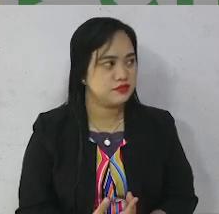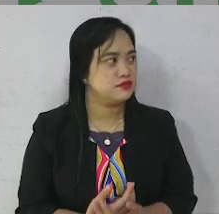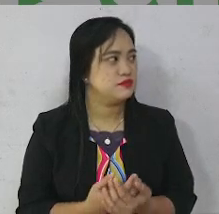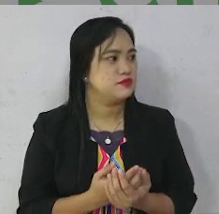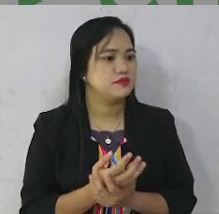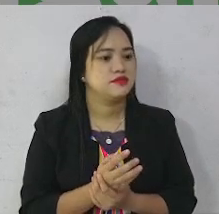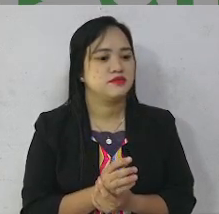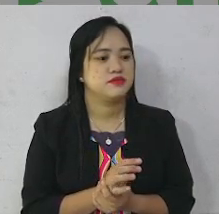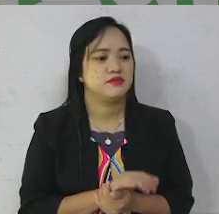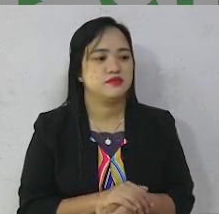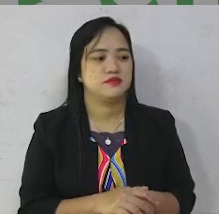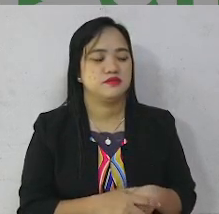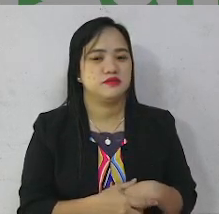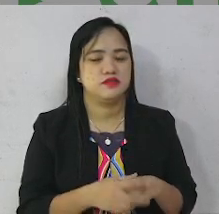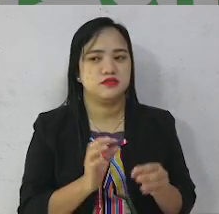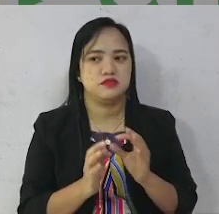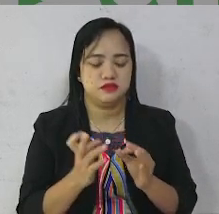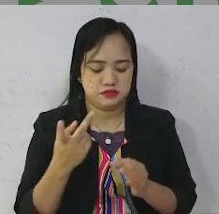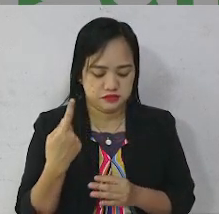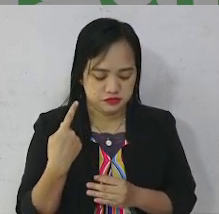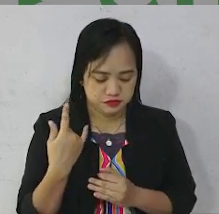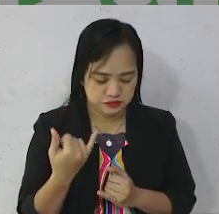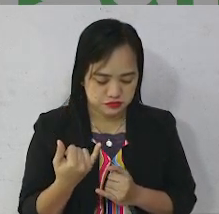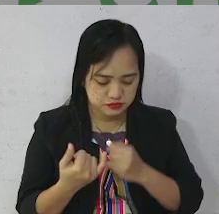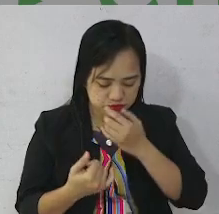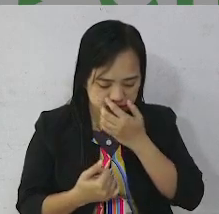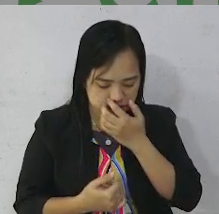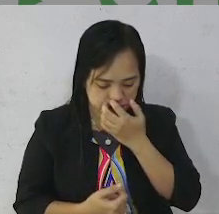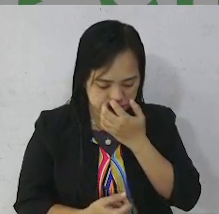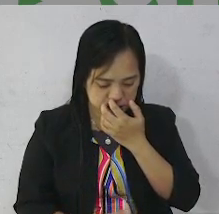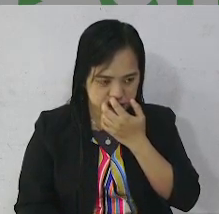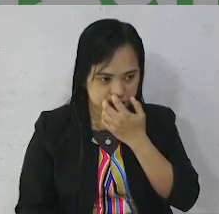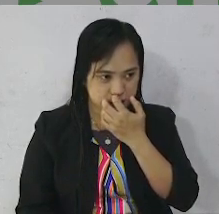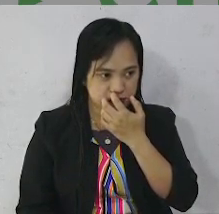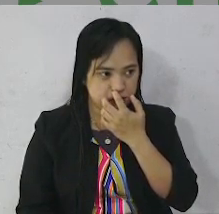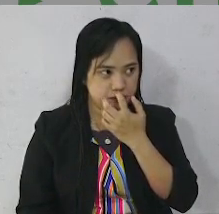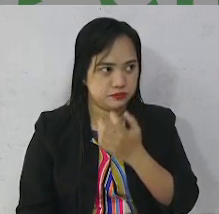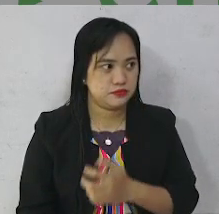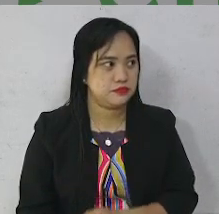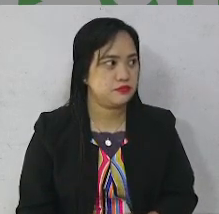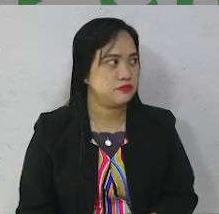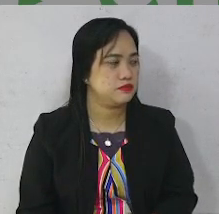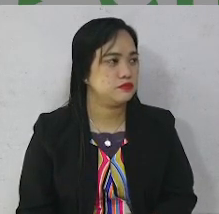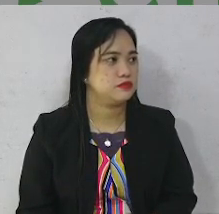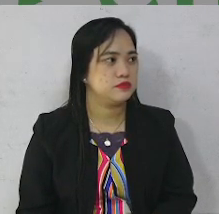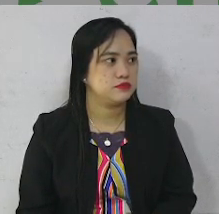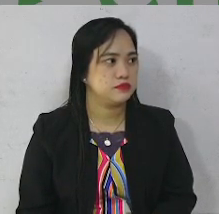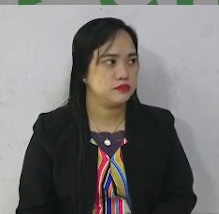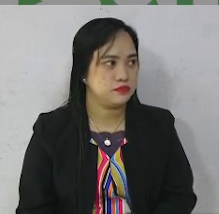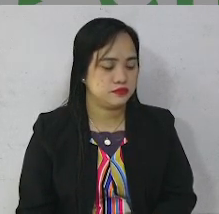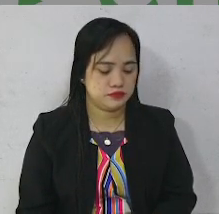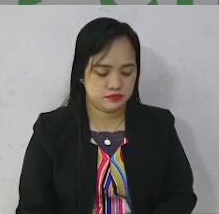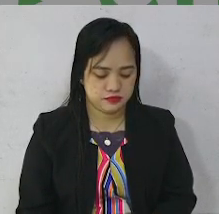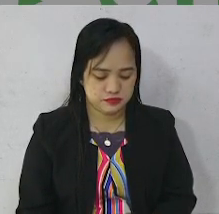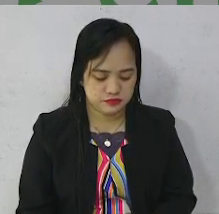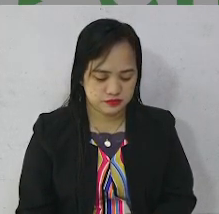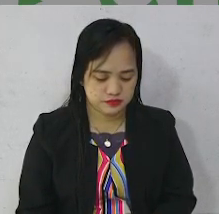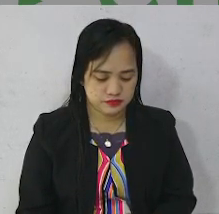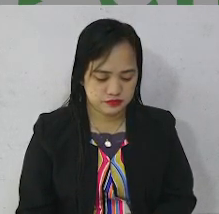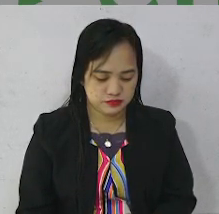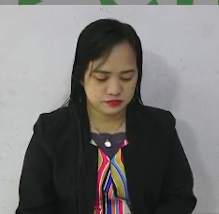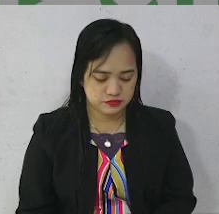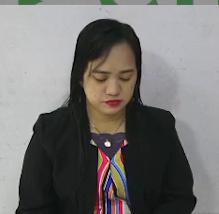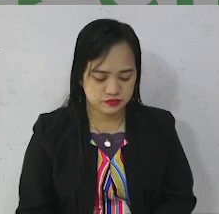Pag binalian ano Binan lian ng ki Luto si baby noun sir ponching oo